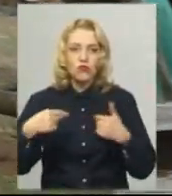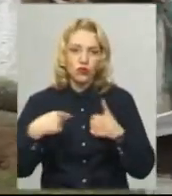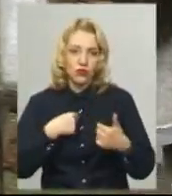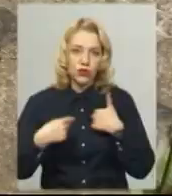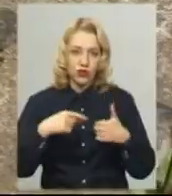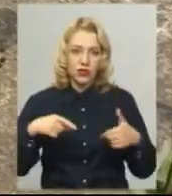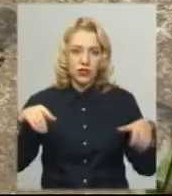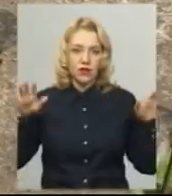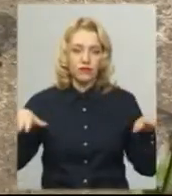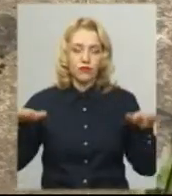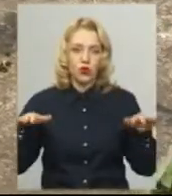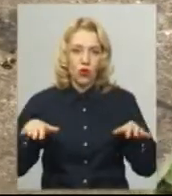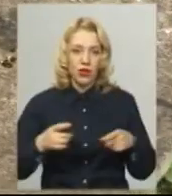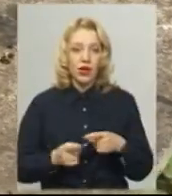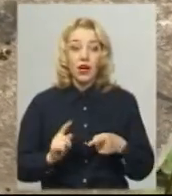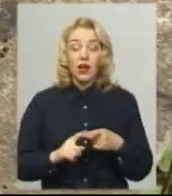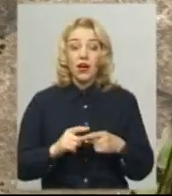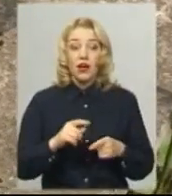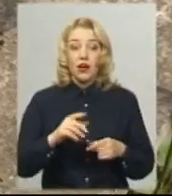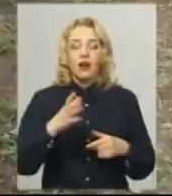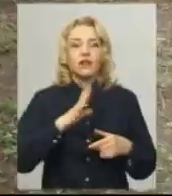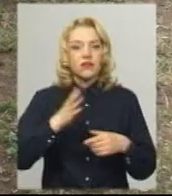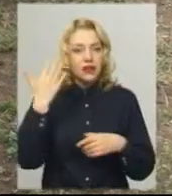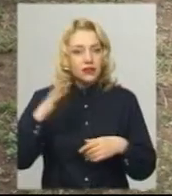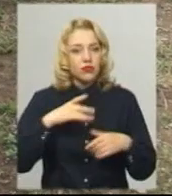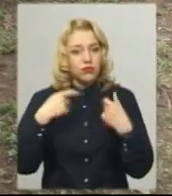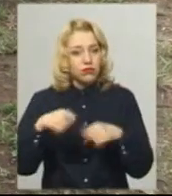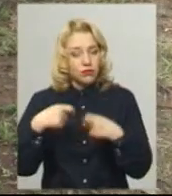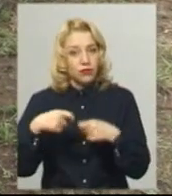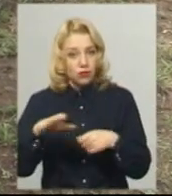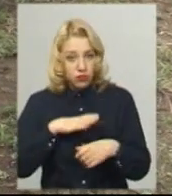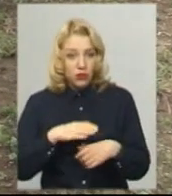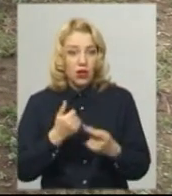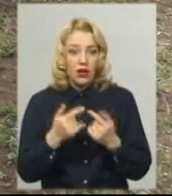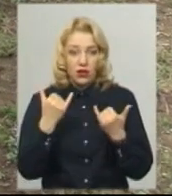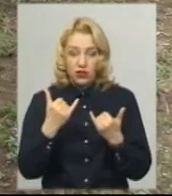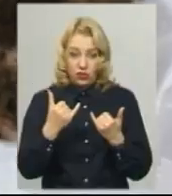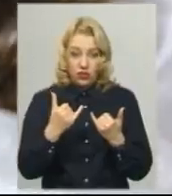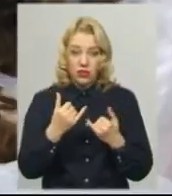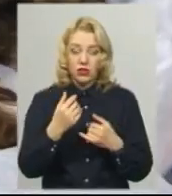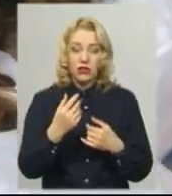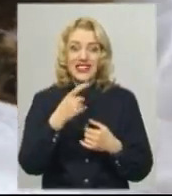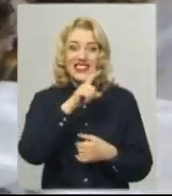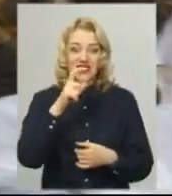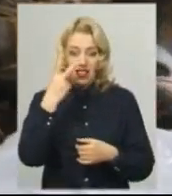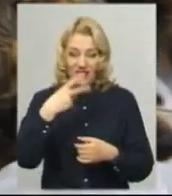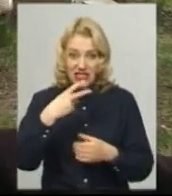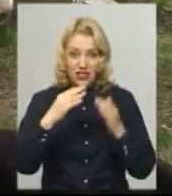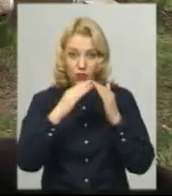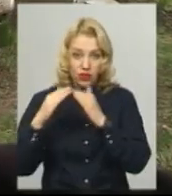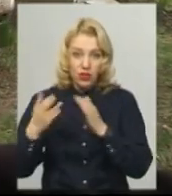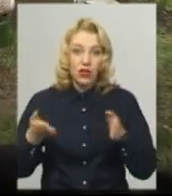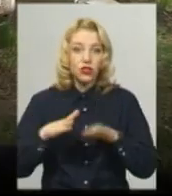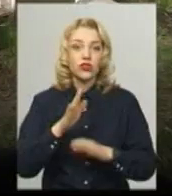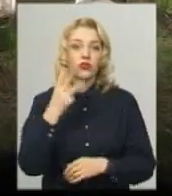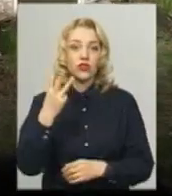десятиліттями продавала мед з власної пасіки, а цього року не матиме заробітку. Із 20 вуликів в неї залишилося 3. Каже, відрами виносять чоловіком мертвих бджіл.